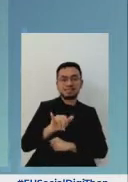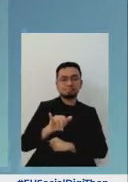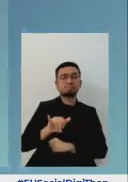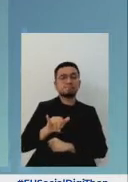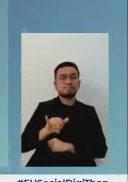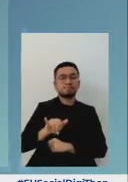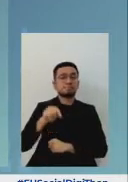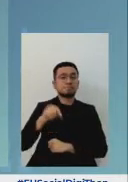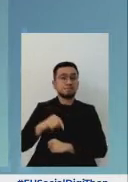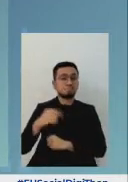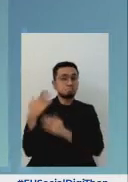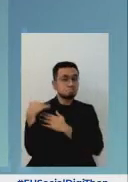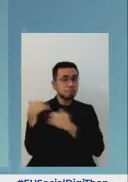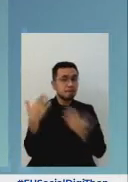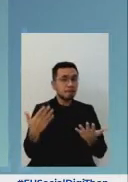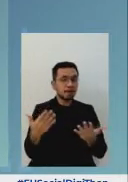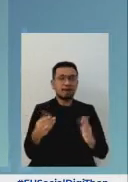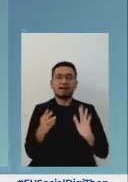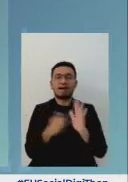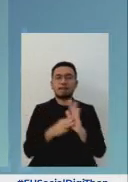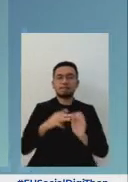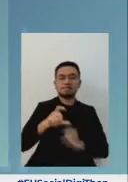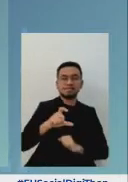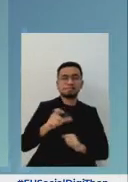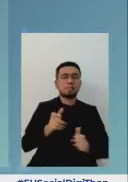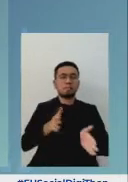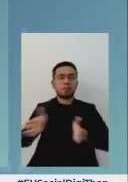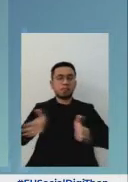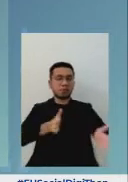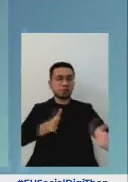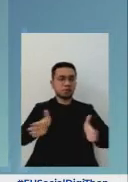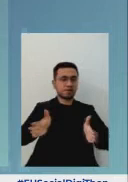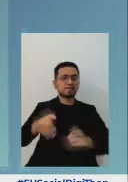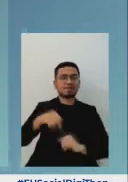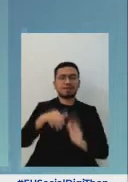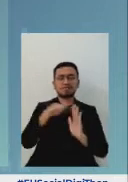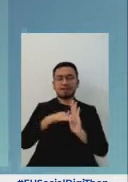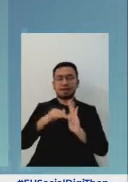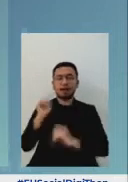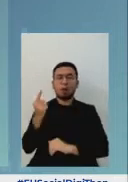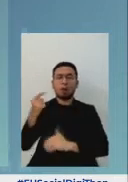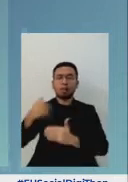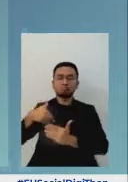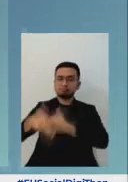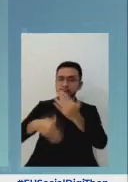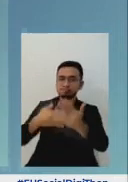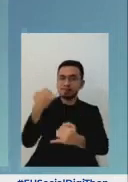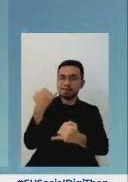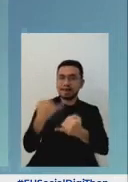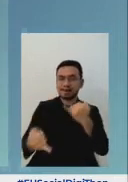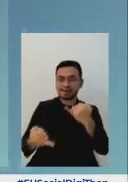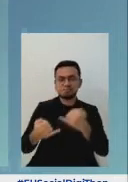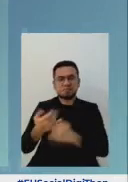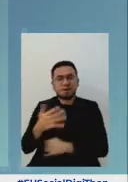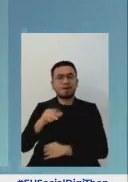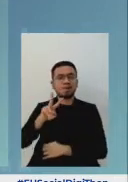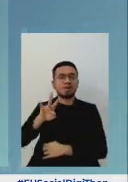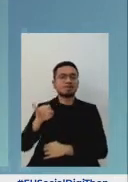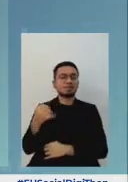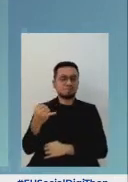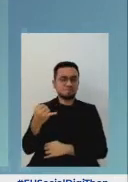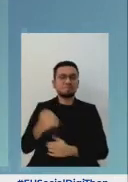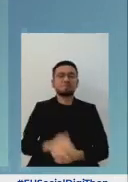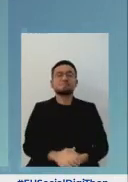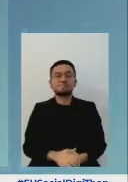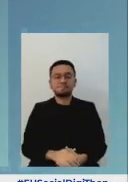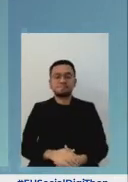Saya bertugas selaku jadi MC dan moderator akan memandu jalannya acara dari sekarang sampai 2 jam ke depan. Nah, saat